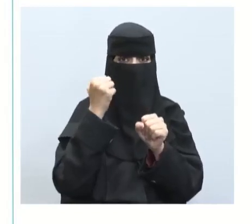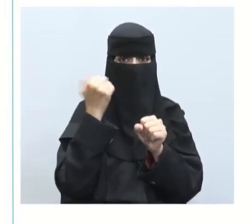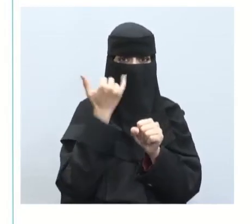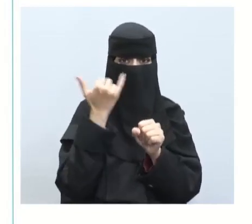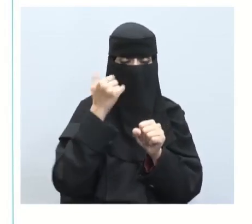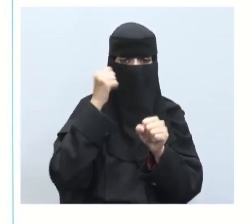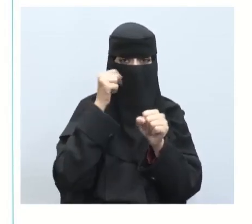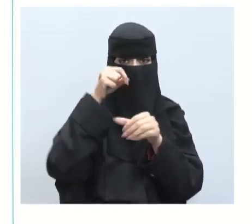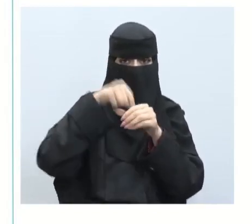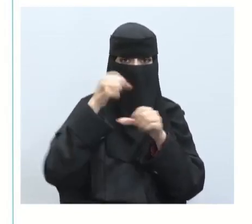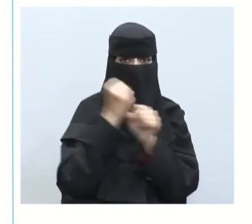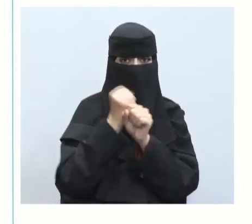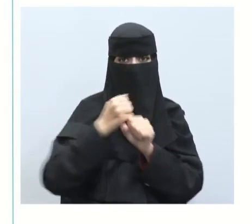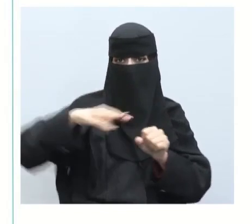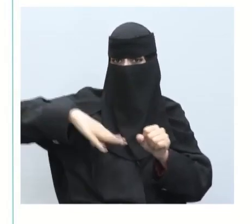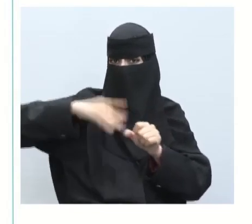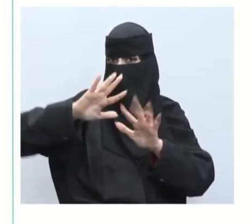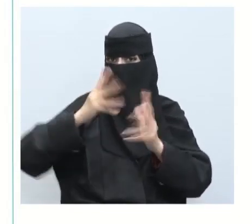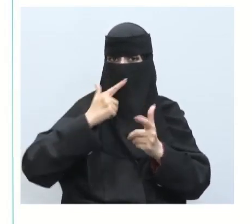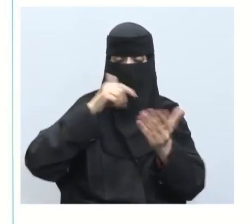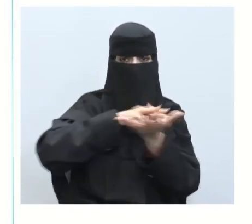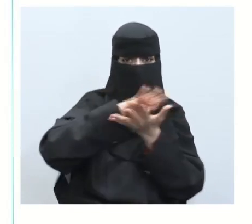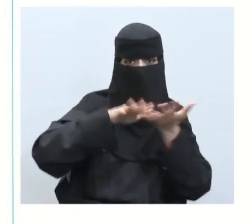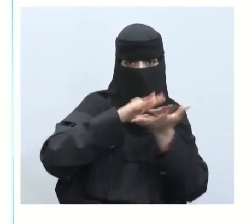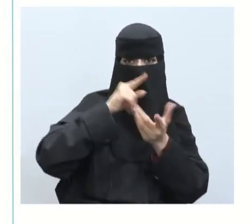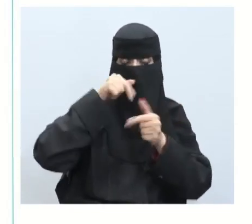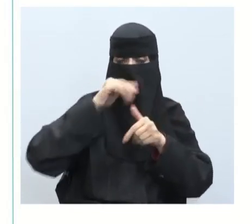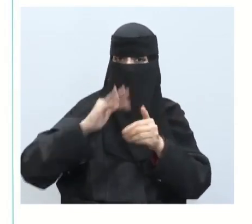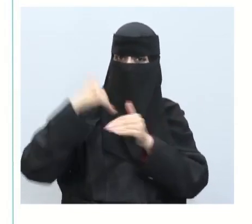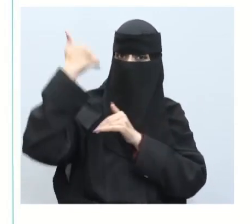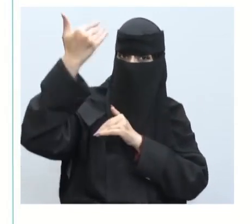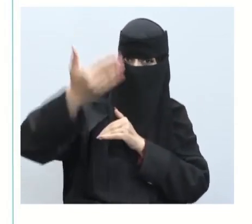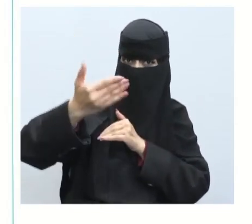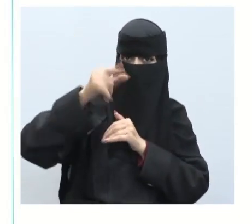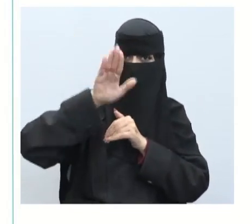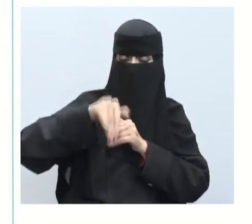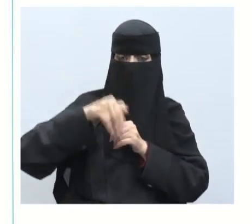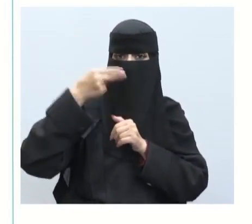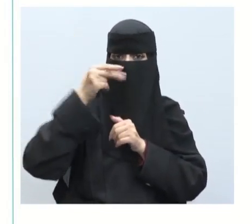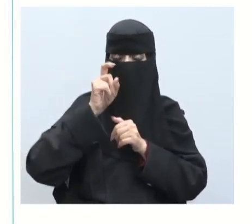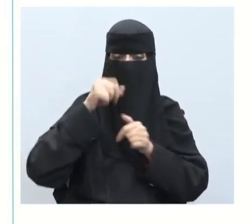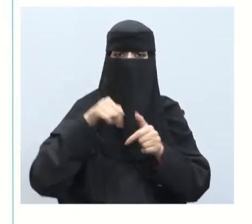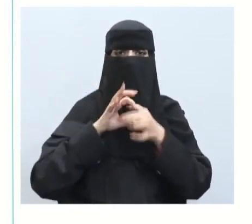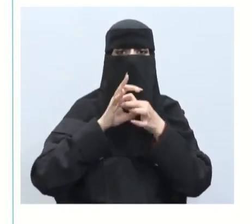ما المشكلات التي قد تنجم عن التواصل غير الفعال لو افترضنا ان لدينا